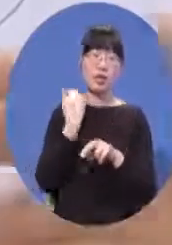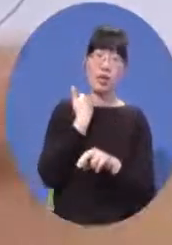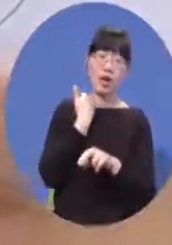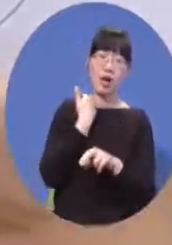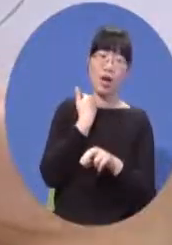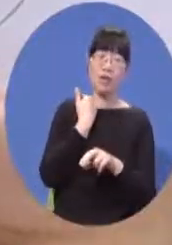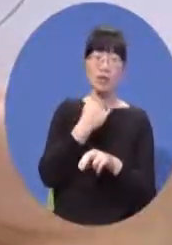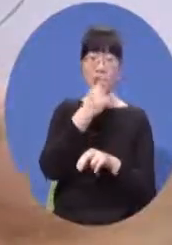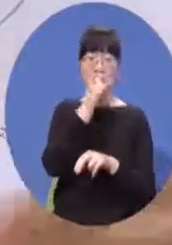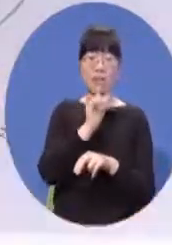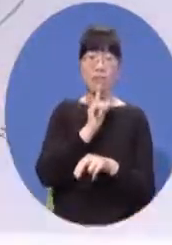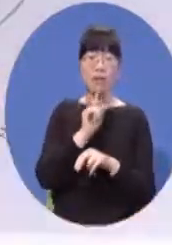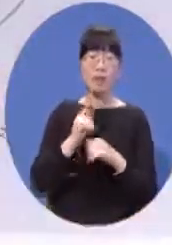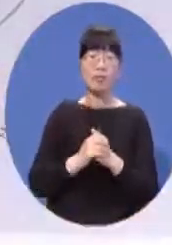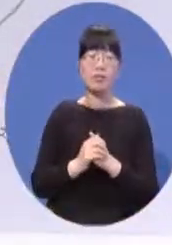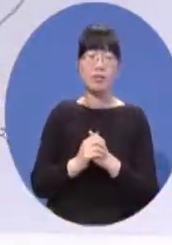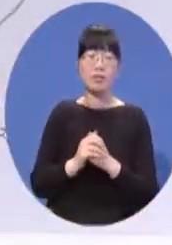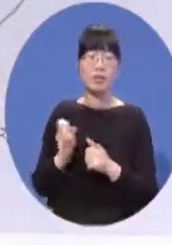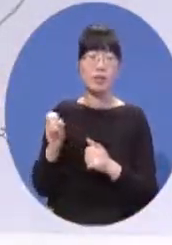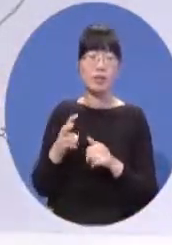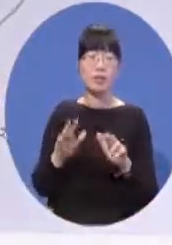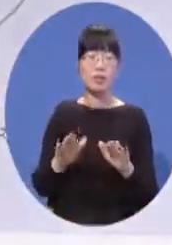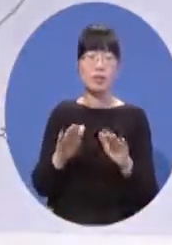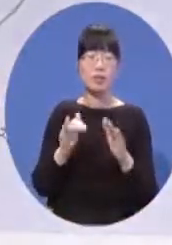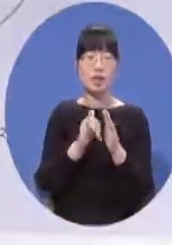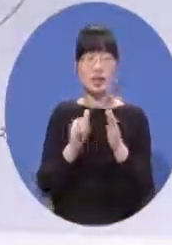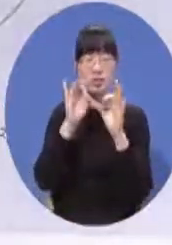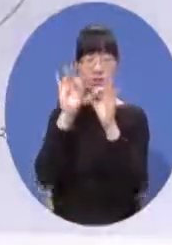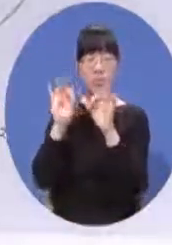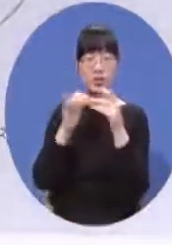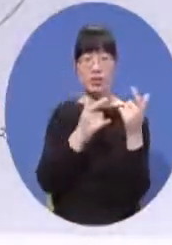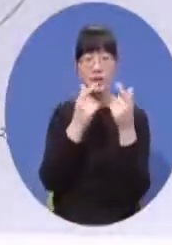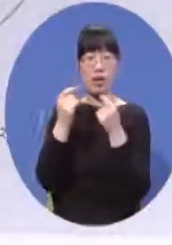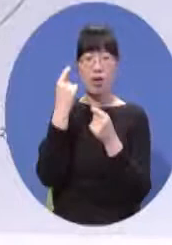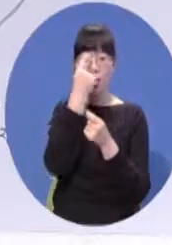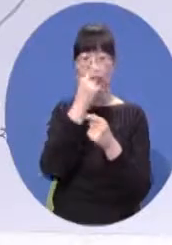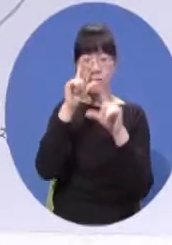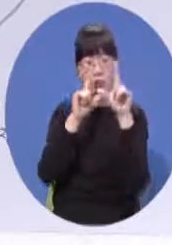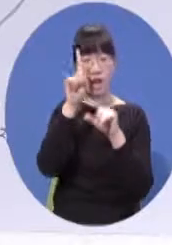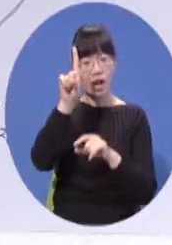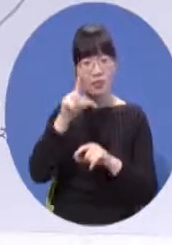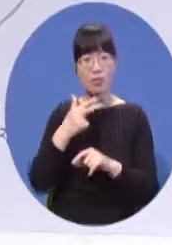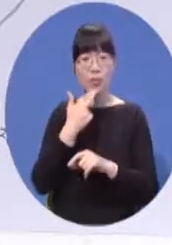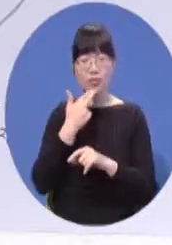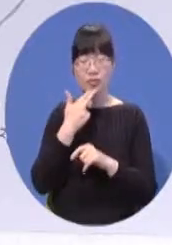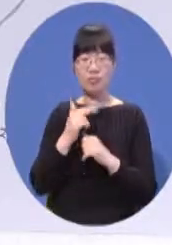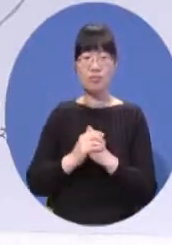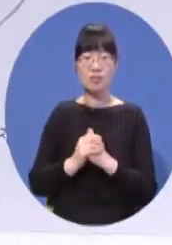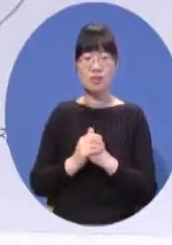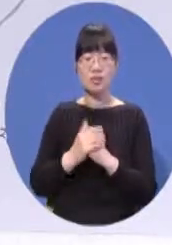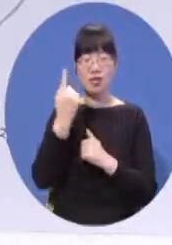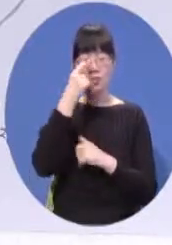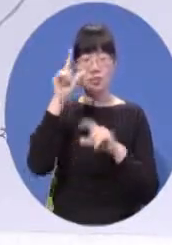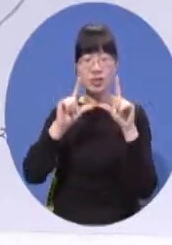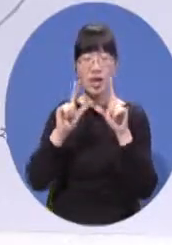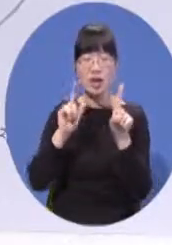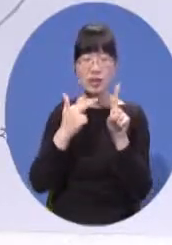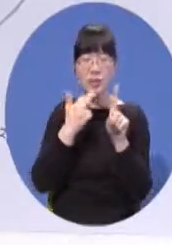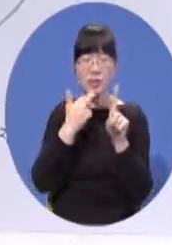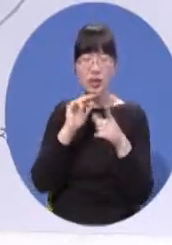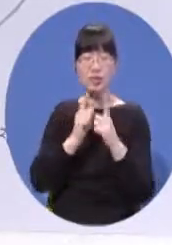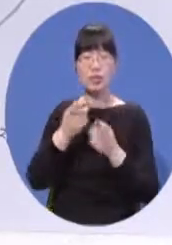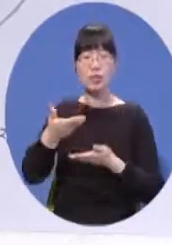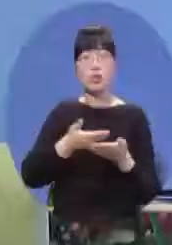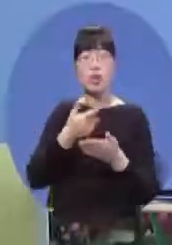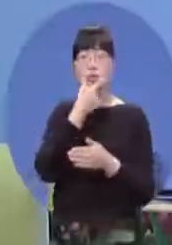의자로. 엄마 여기 앉아 계시는 거군요. 네, 네. 그리고 지금 가족들을 보면은 다 얼굴에 표정이 하나도 없어요. 그러니까 얼굴에 표정이 없는 건